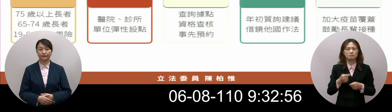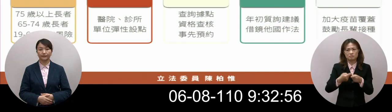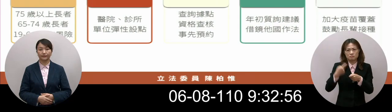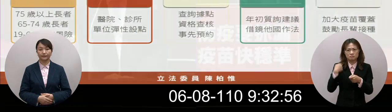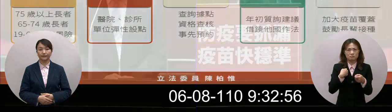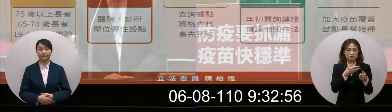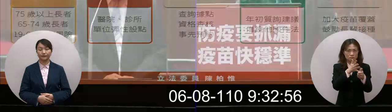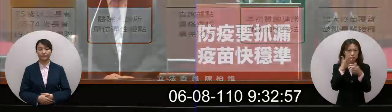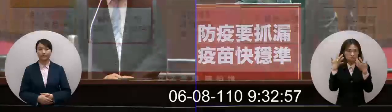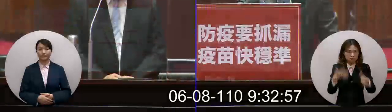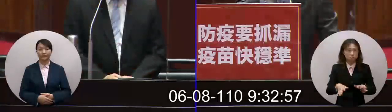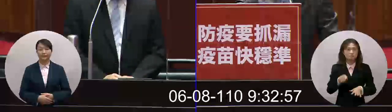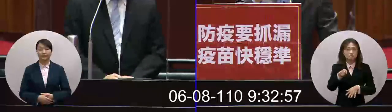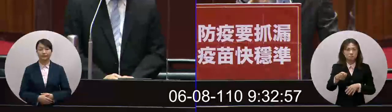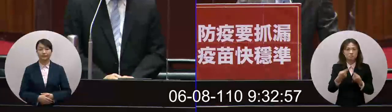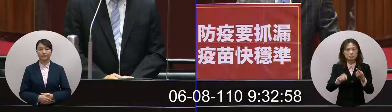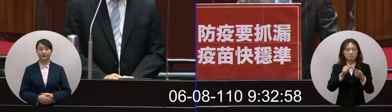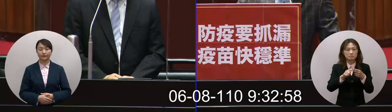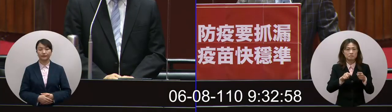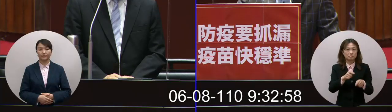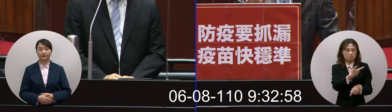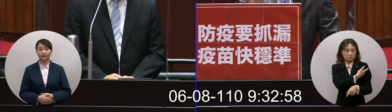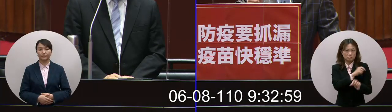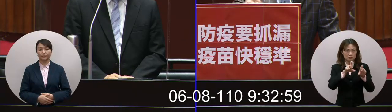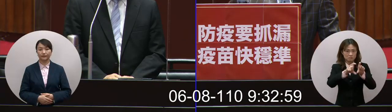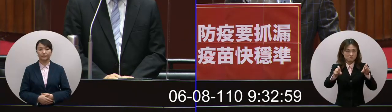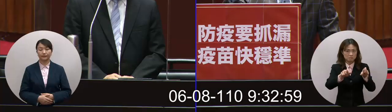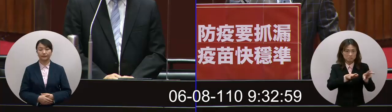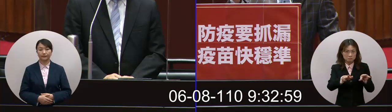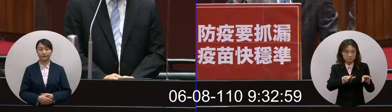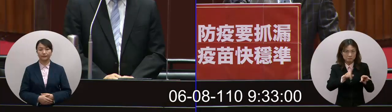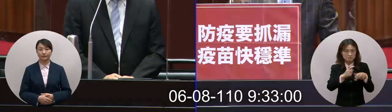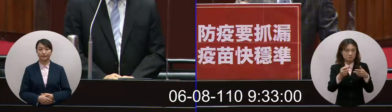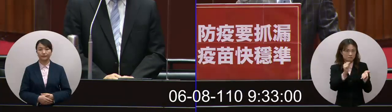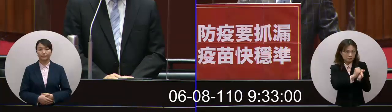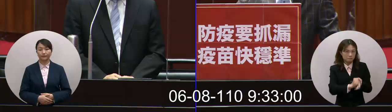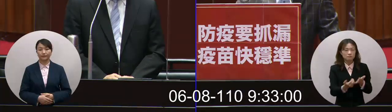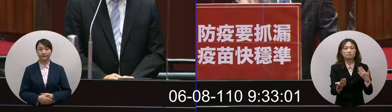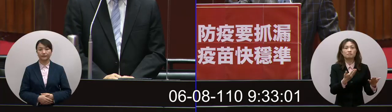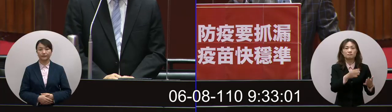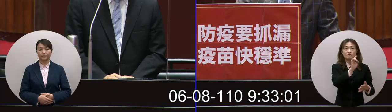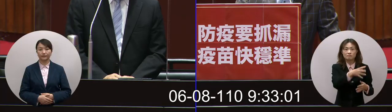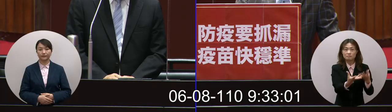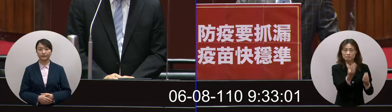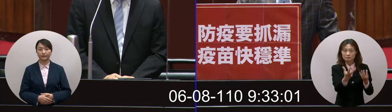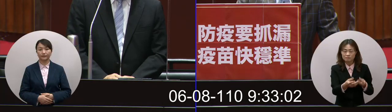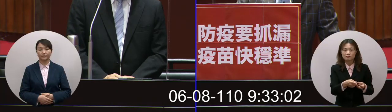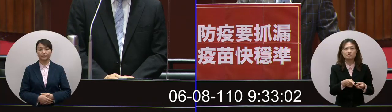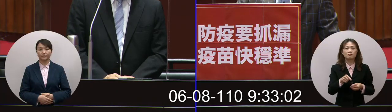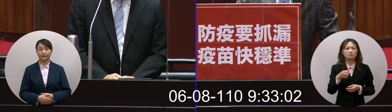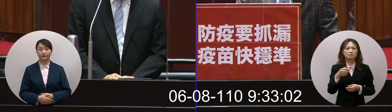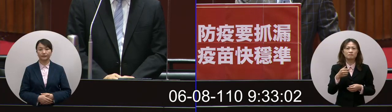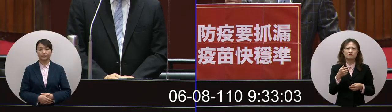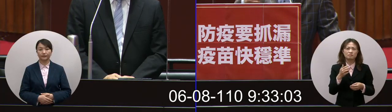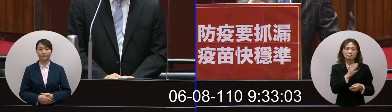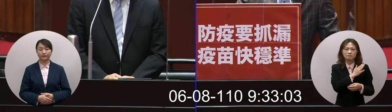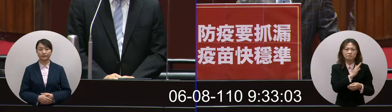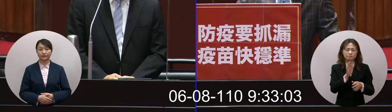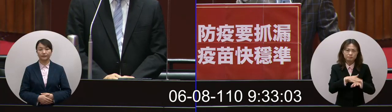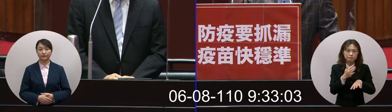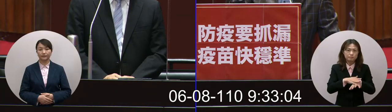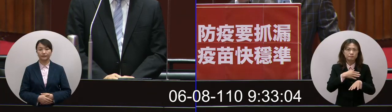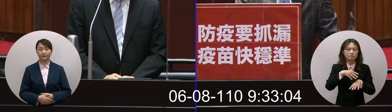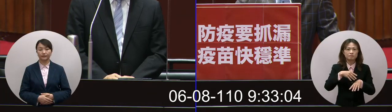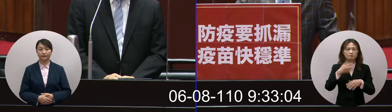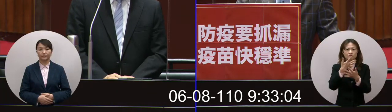爱有疫苗的地图。今仔日咱若有疫苗的地图的话，咱唔免烦恼对一个所在去放话讲啊，我搁6900支也袂住，还是搁发